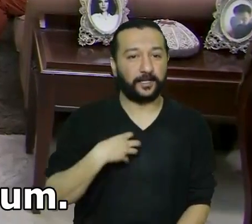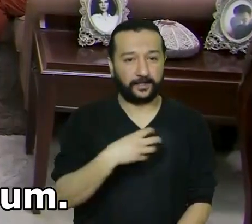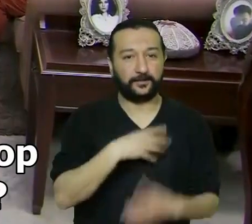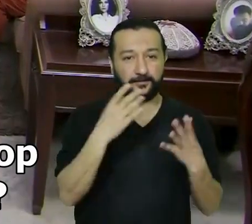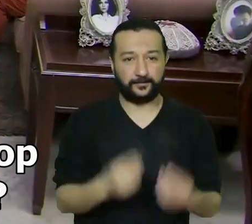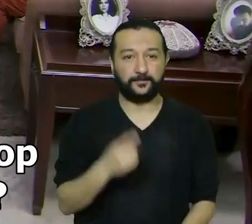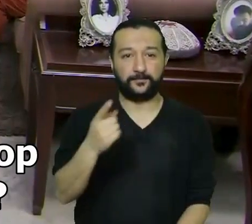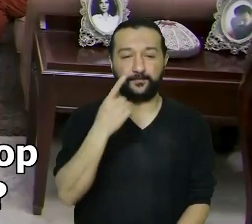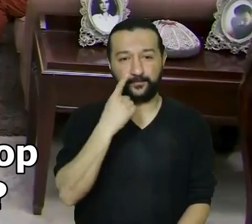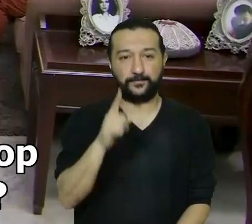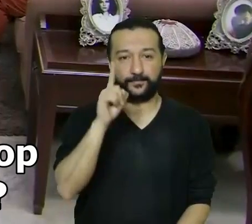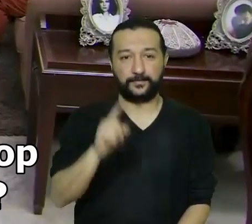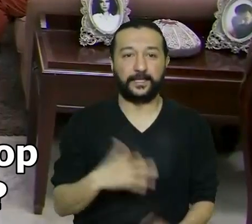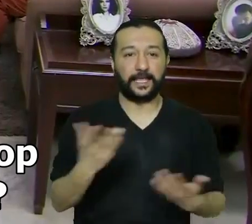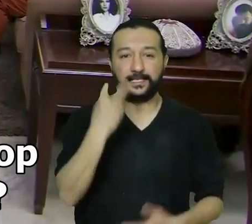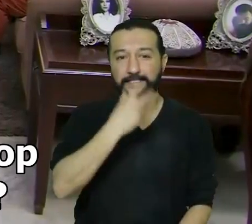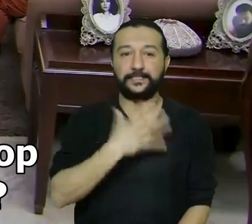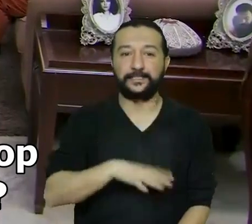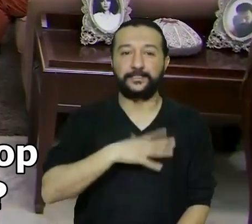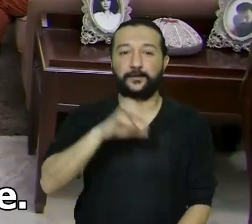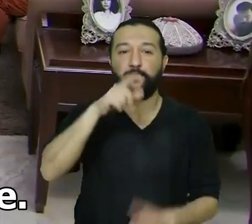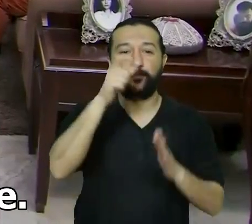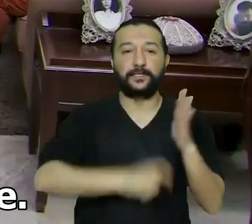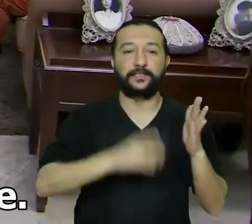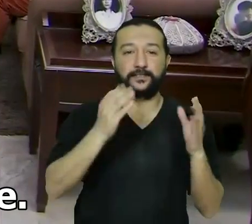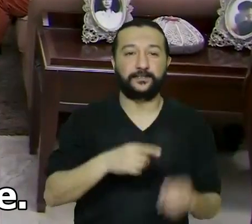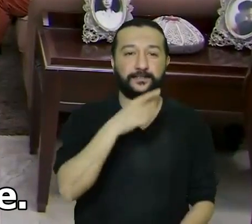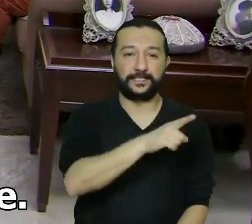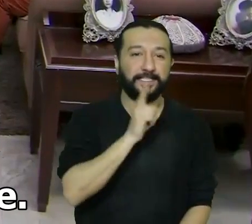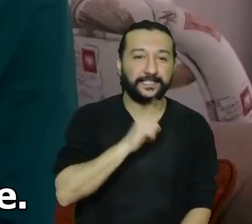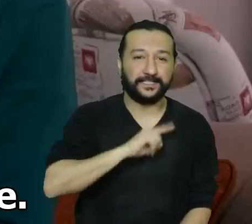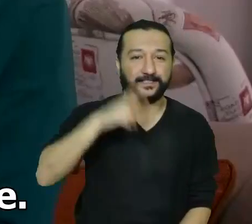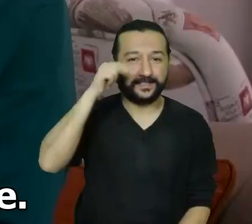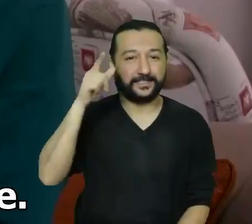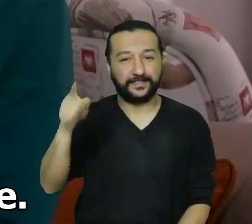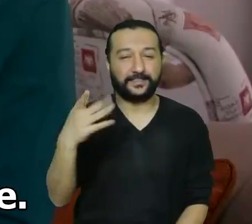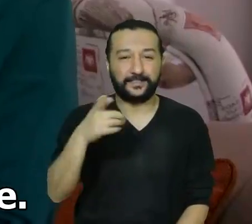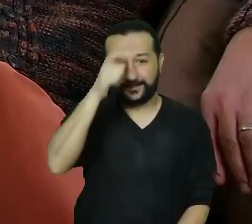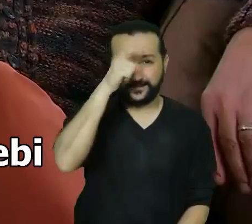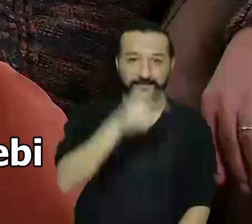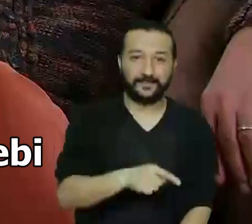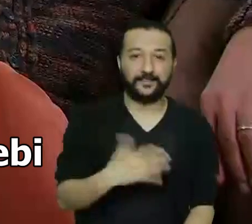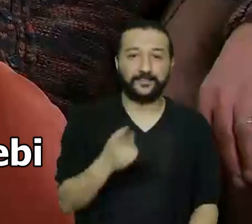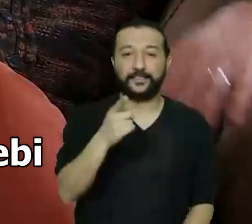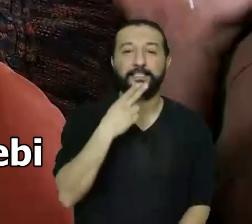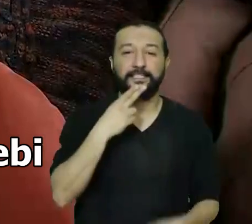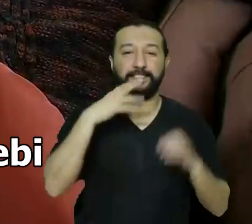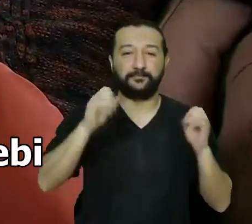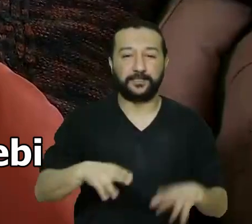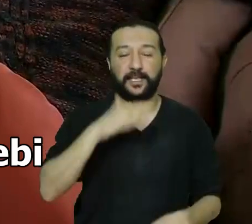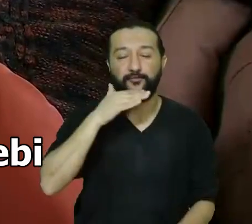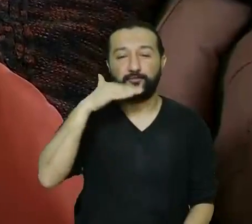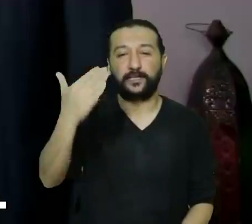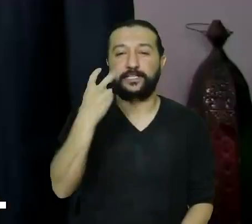anneş kocam. Söyle bakayım. Hangi pop listelerinden söyleyeyim? England, America and Turkey, Kızım bırak o